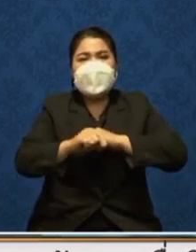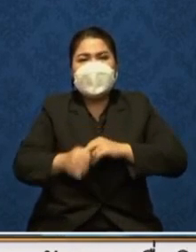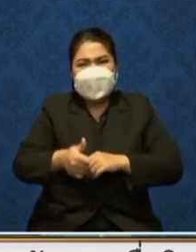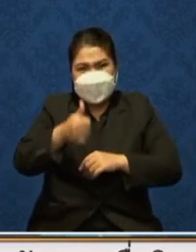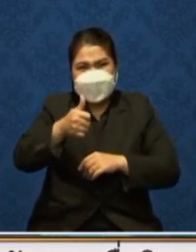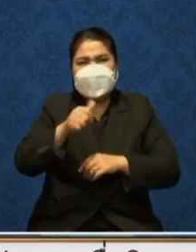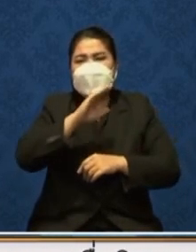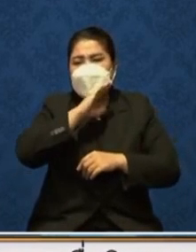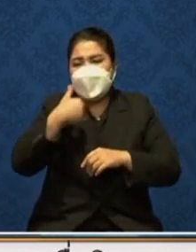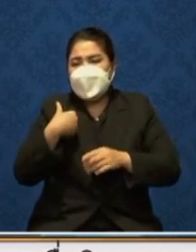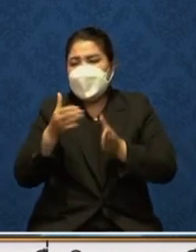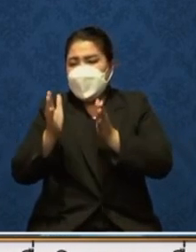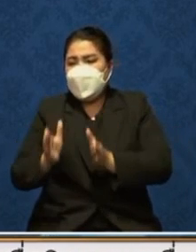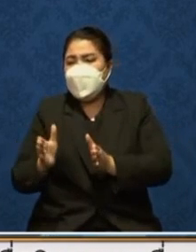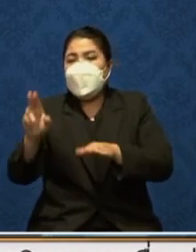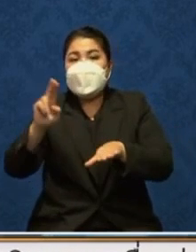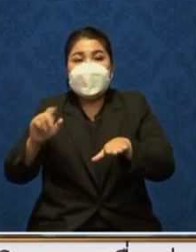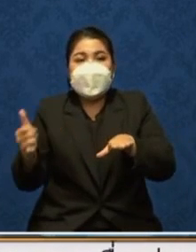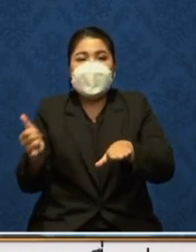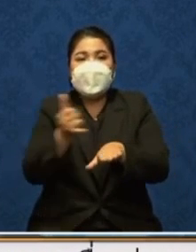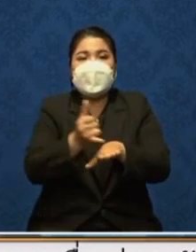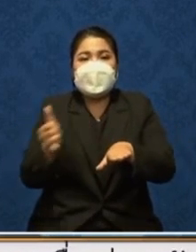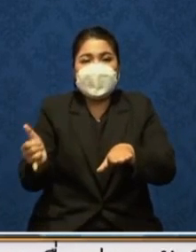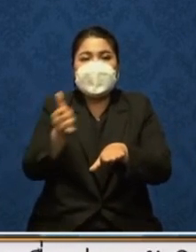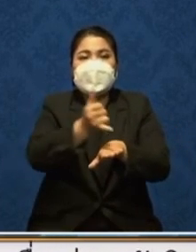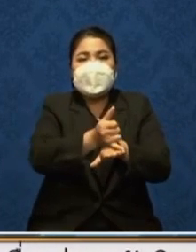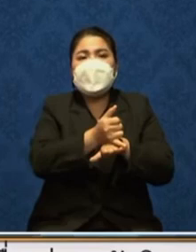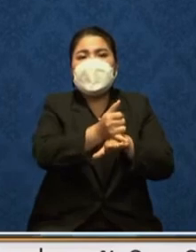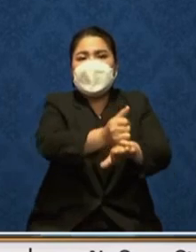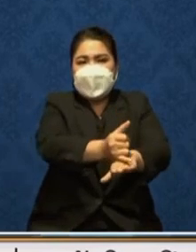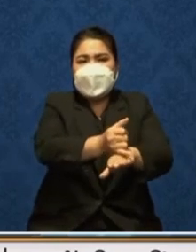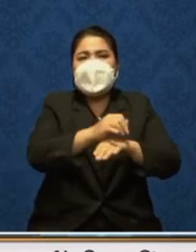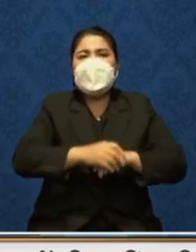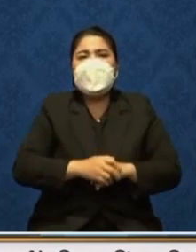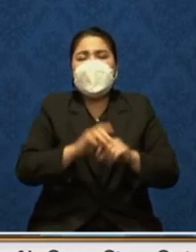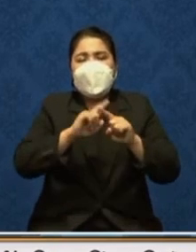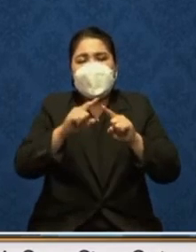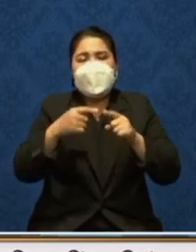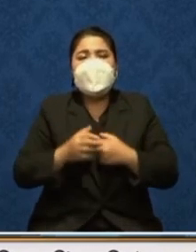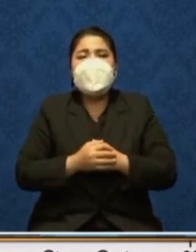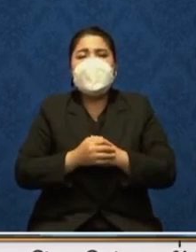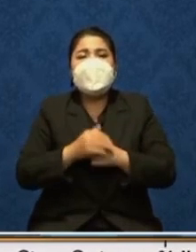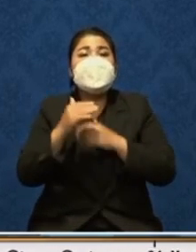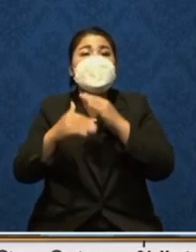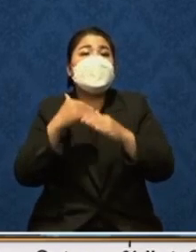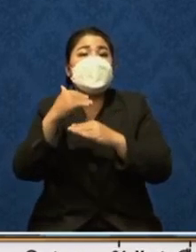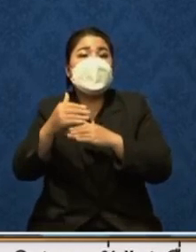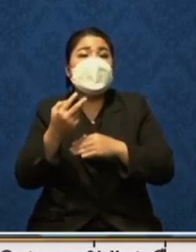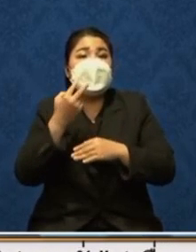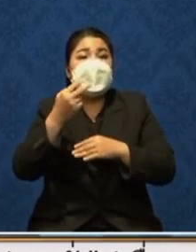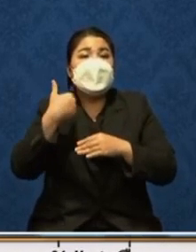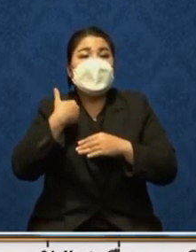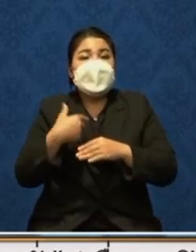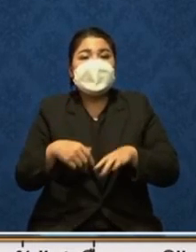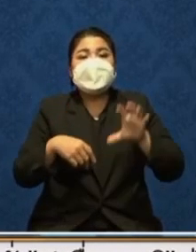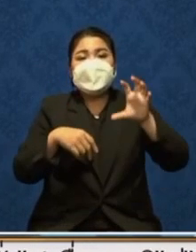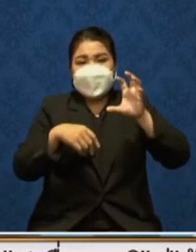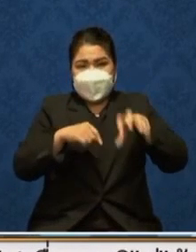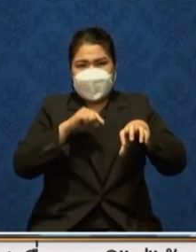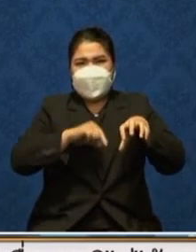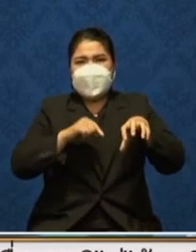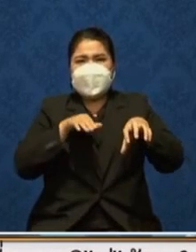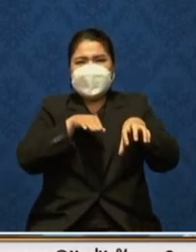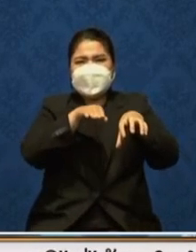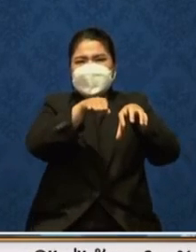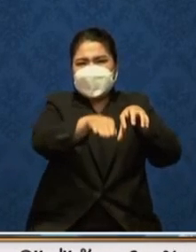มัจะไม่มประโยชนเลยถ้ไมมคนมาใช้นะครับและทานกตคดในการพัฒนา feeder ระบบเชื่อมต่อเพรกวาจะถสถานีนี้รำบากมาก